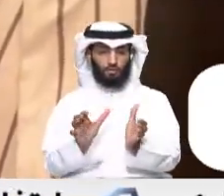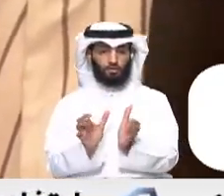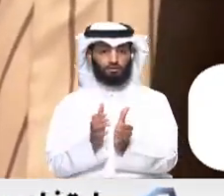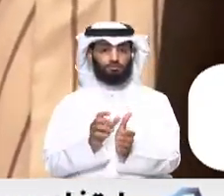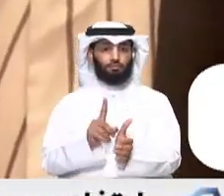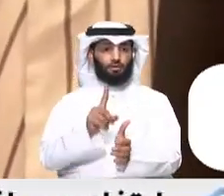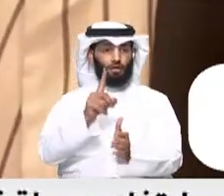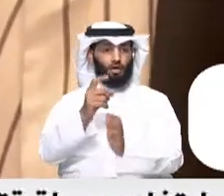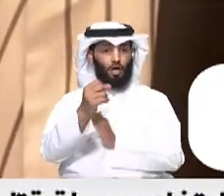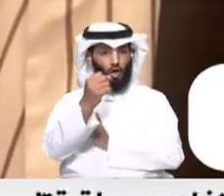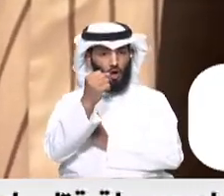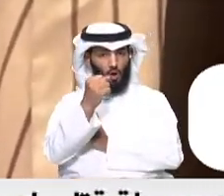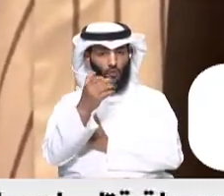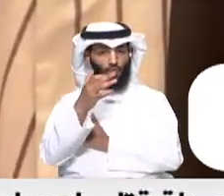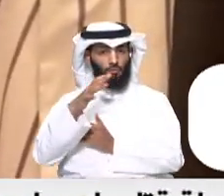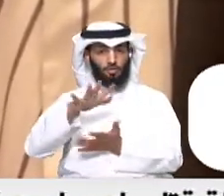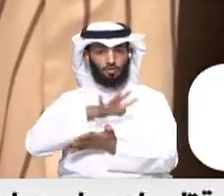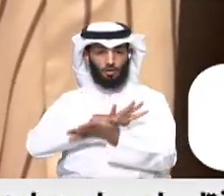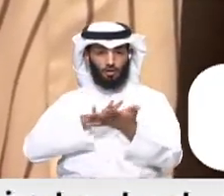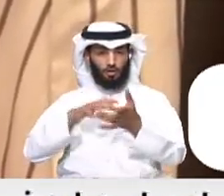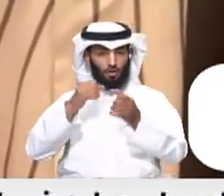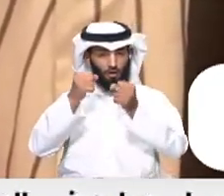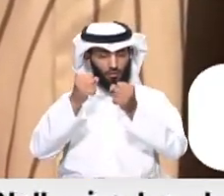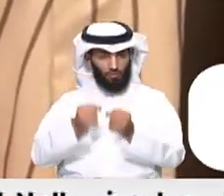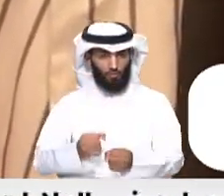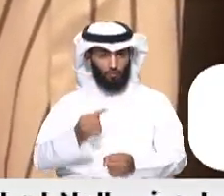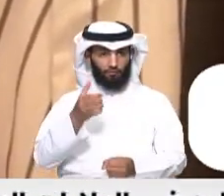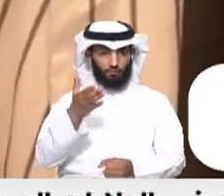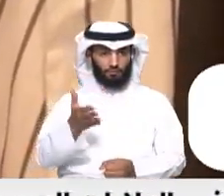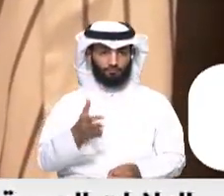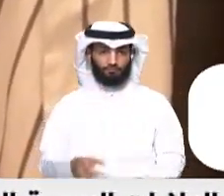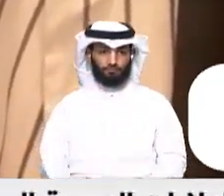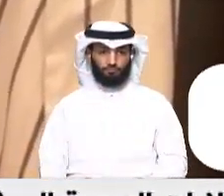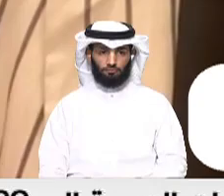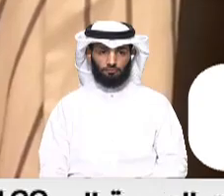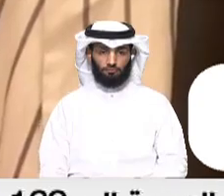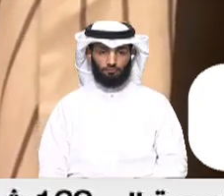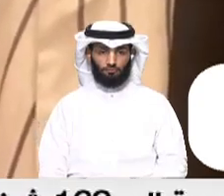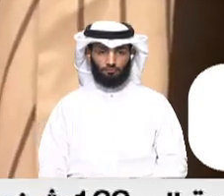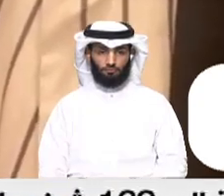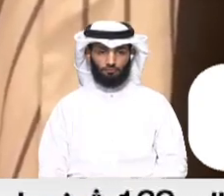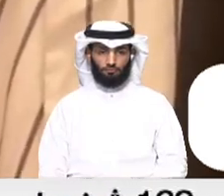بيئته الحاضنة، وعلى طبعا القادة